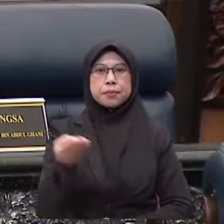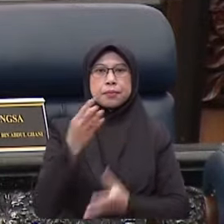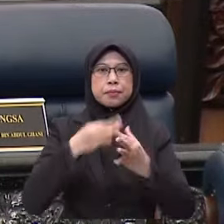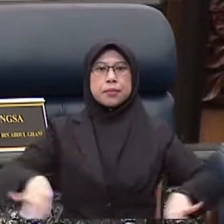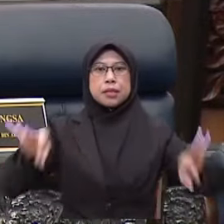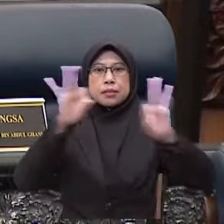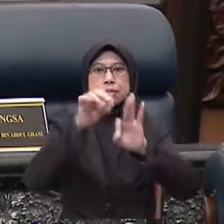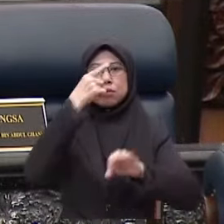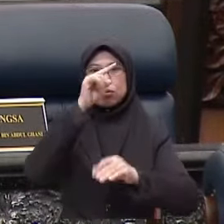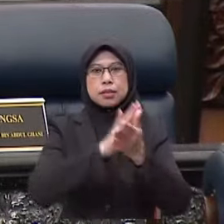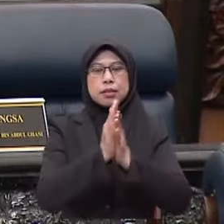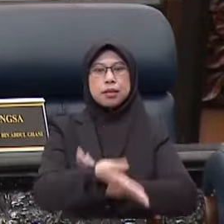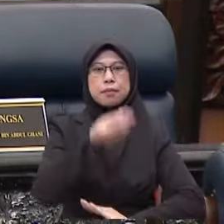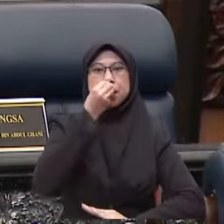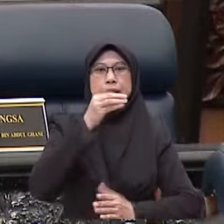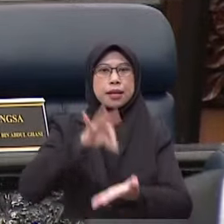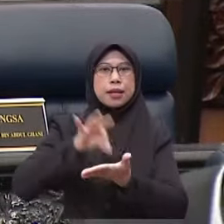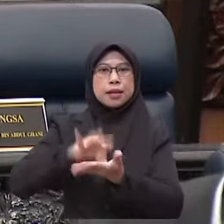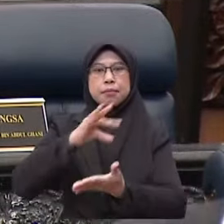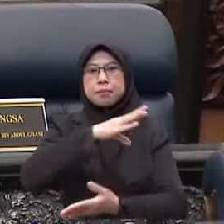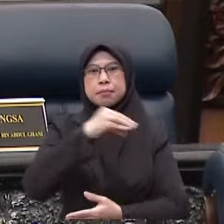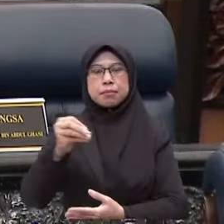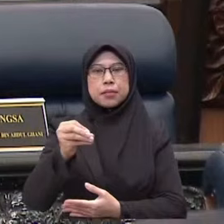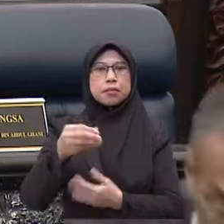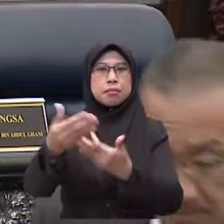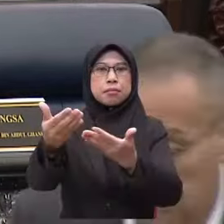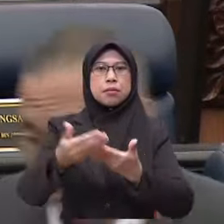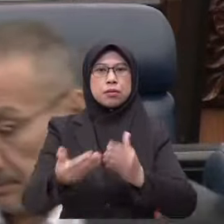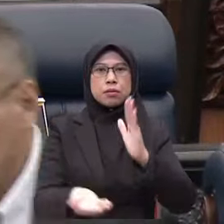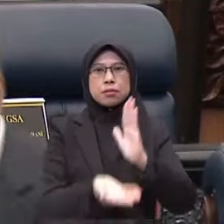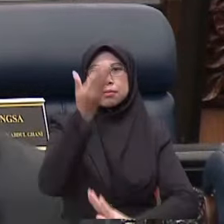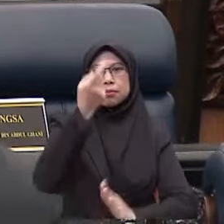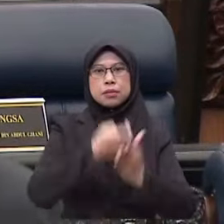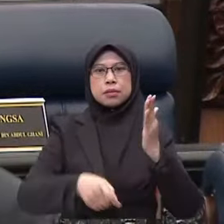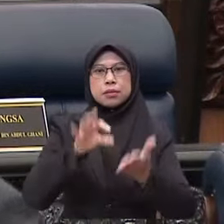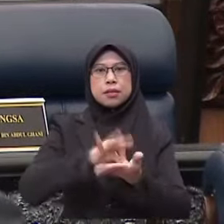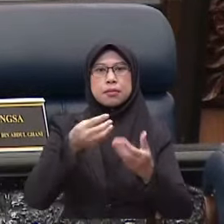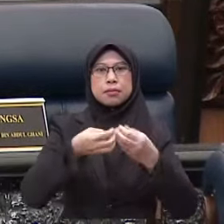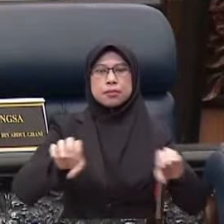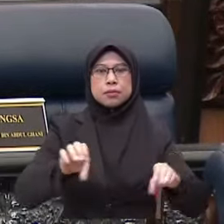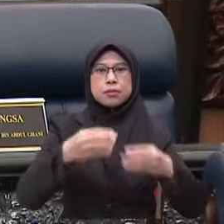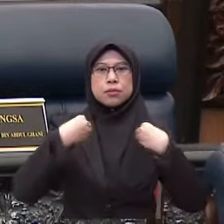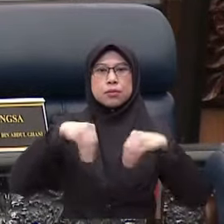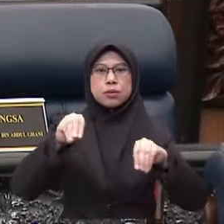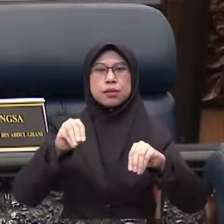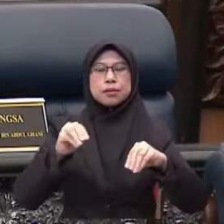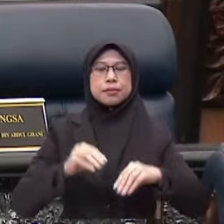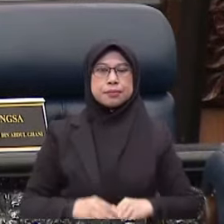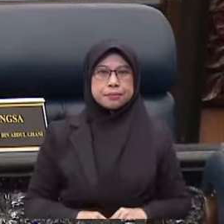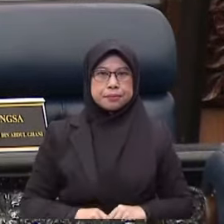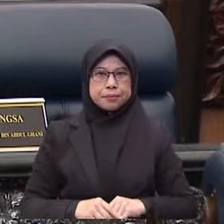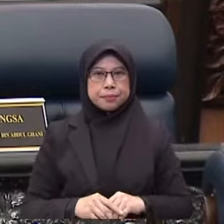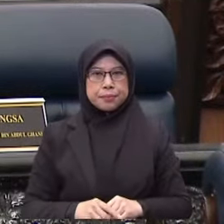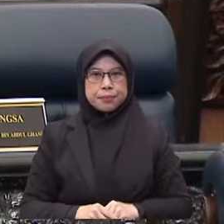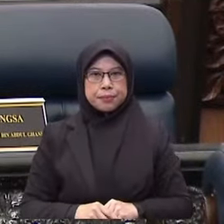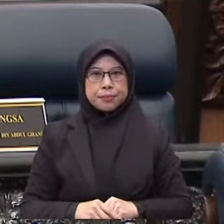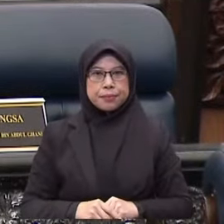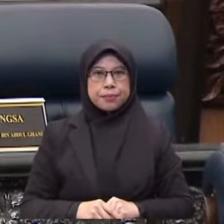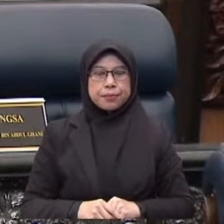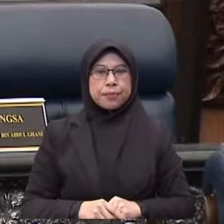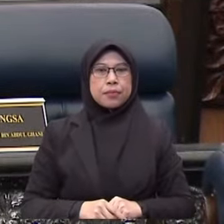untuk dijadikan makanan ayam seterusnya menyumbang kepada kenaikan harga ayam dan telur dalam pasaran tempatan